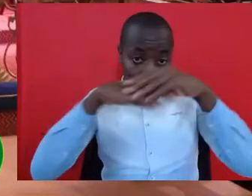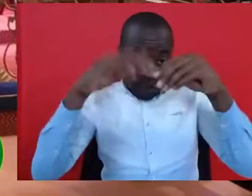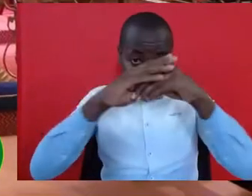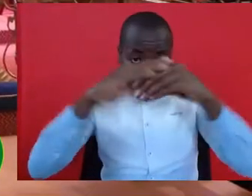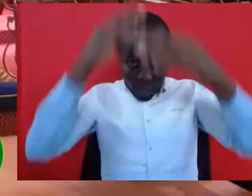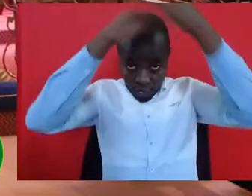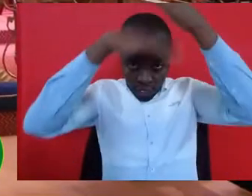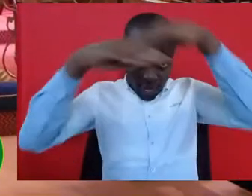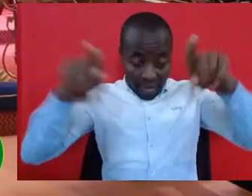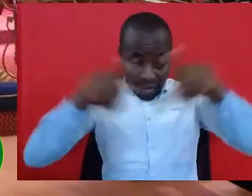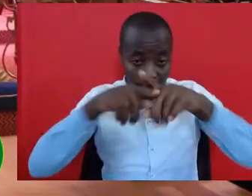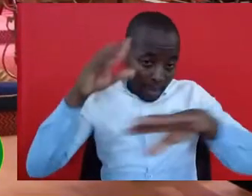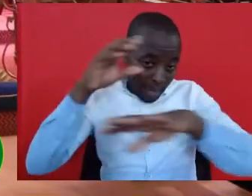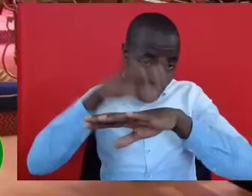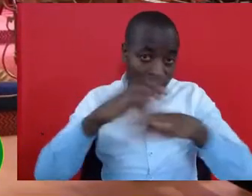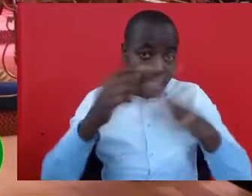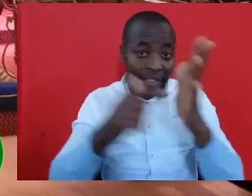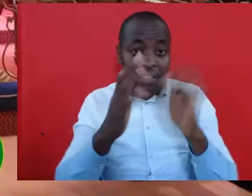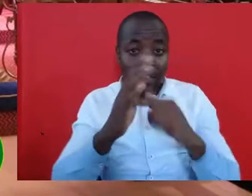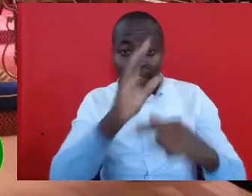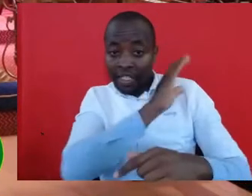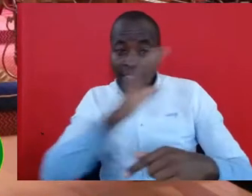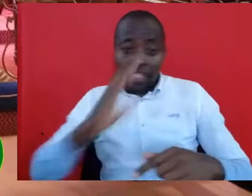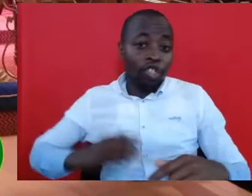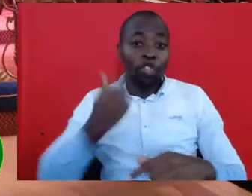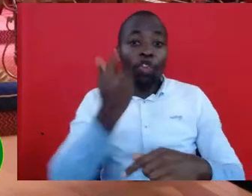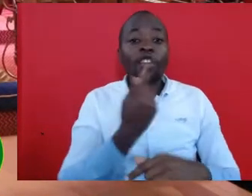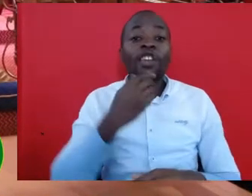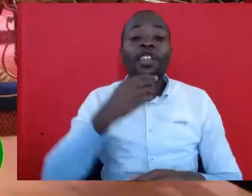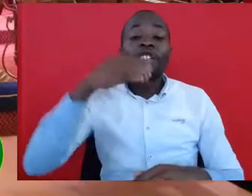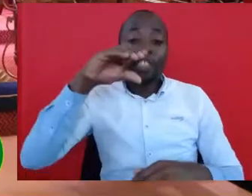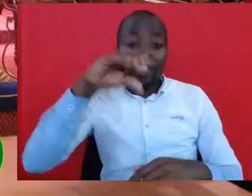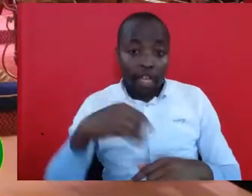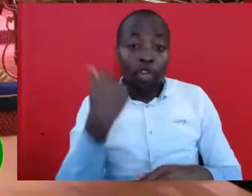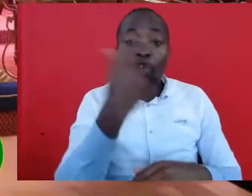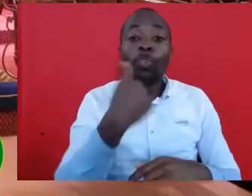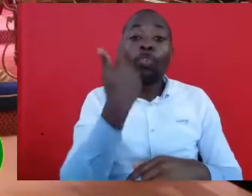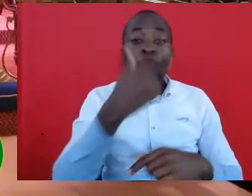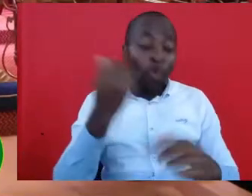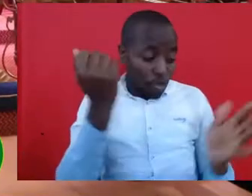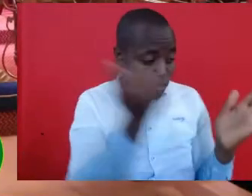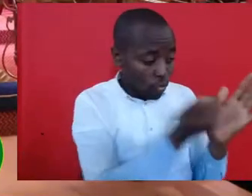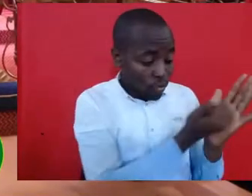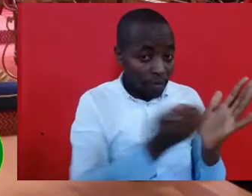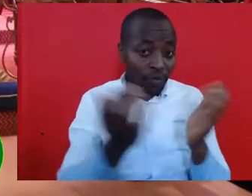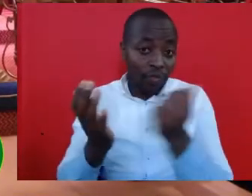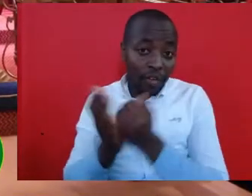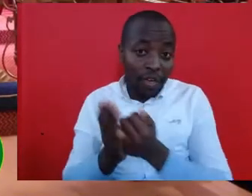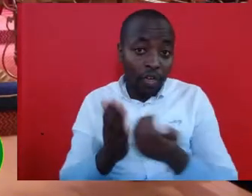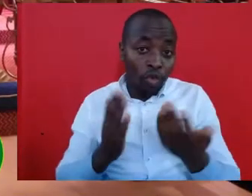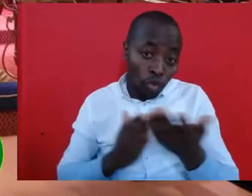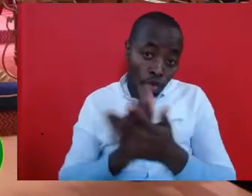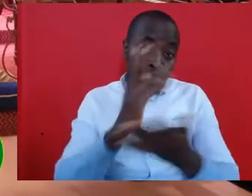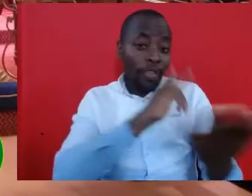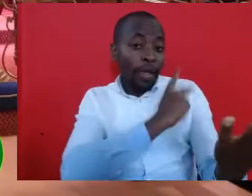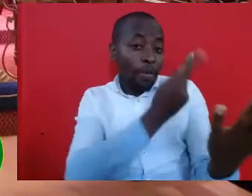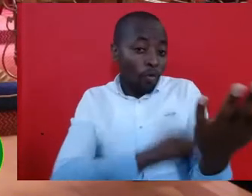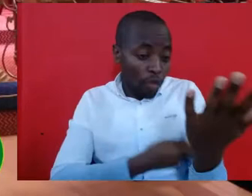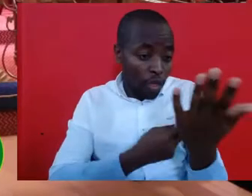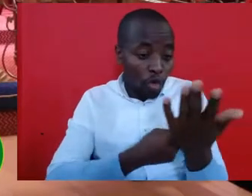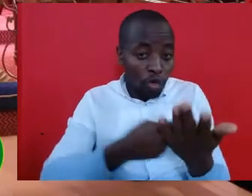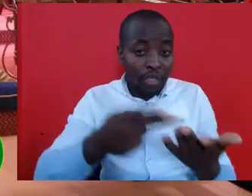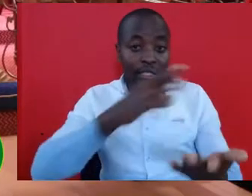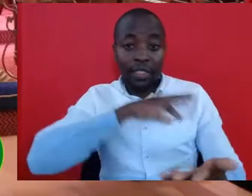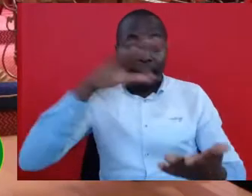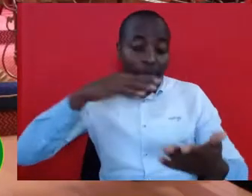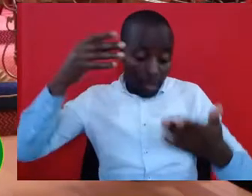nchi, Kristo Bwana wa pekee, Bwana wetu, aliyechukuliwa mimba kwa uwezo wa Roho Mtakatifu, akazaliwa